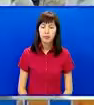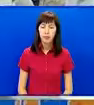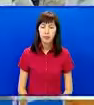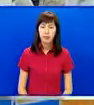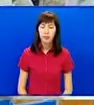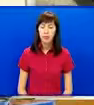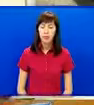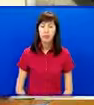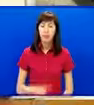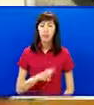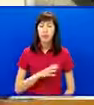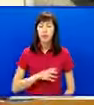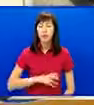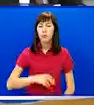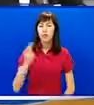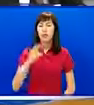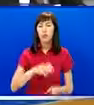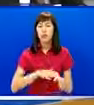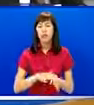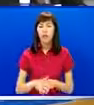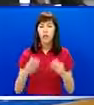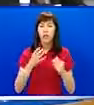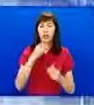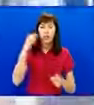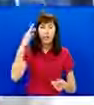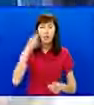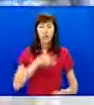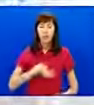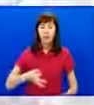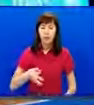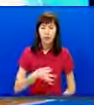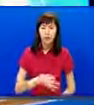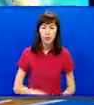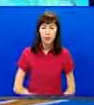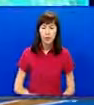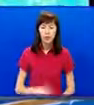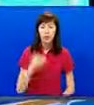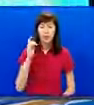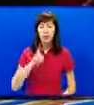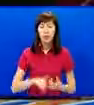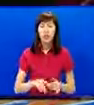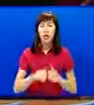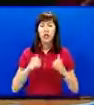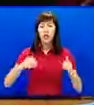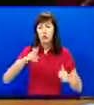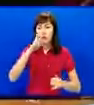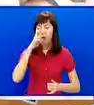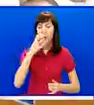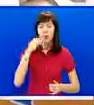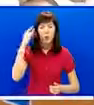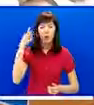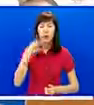Чем богат юг страны? В Астане проходят дни Южного Казахстана. С ней связано развитие государства. На